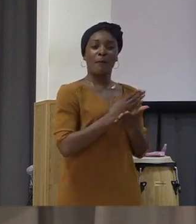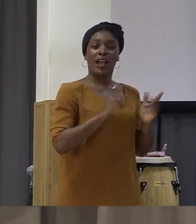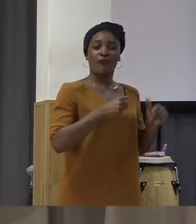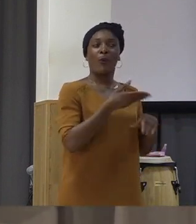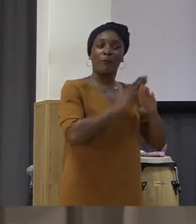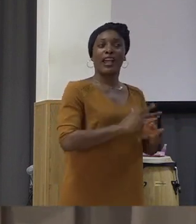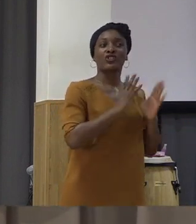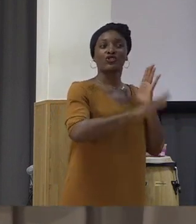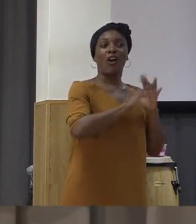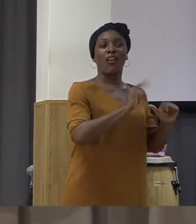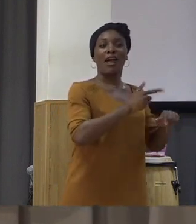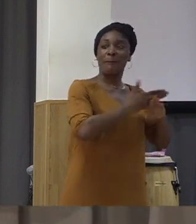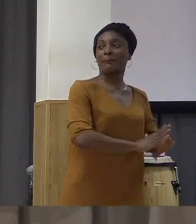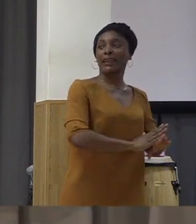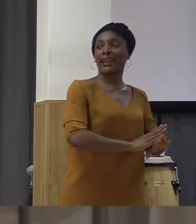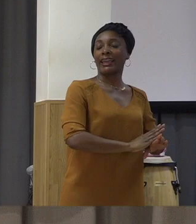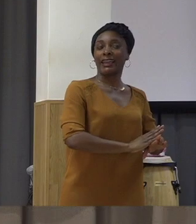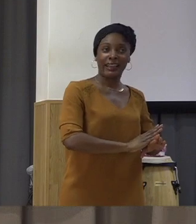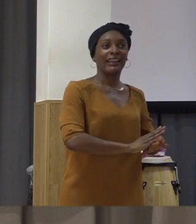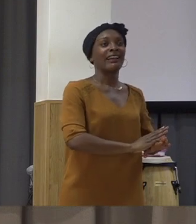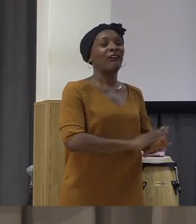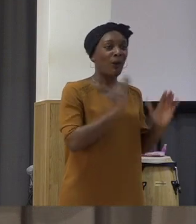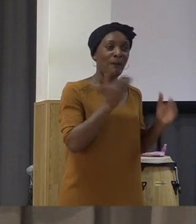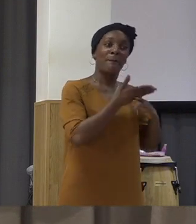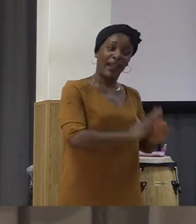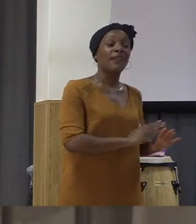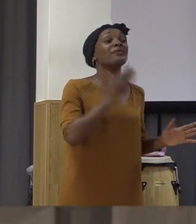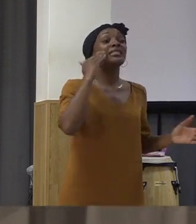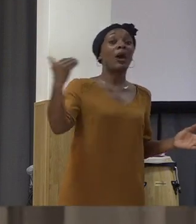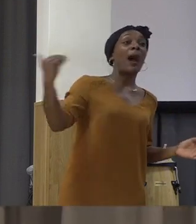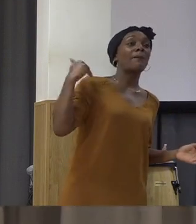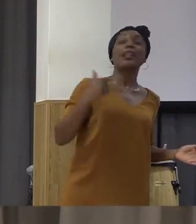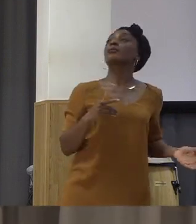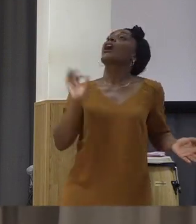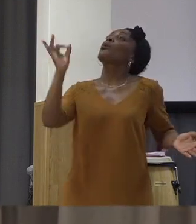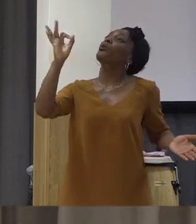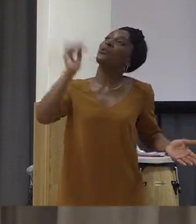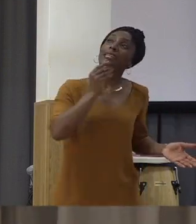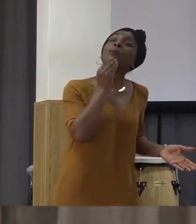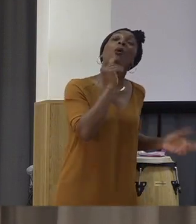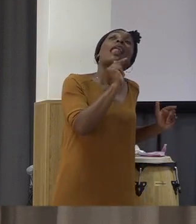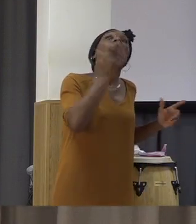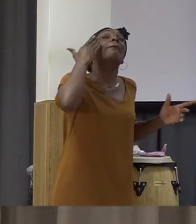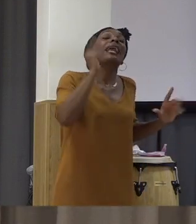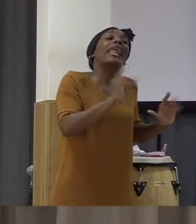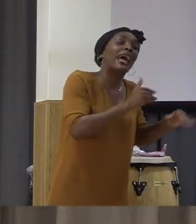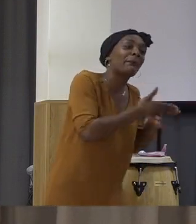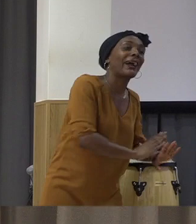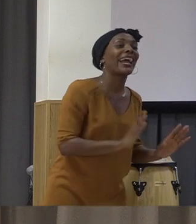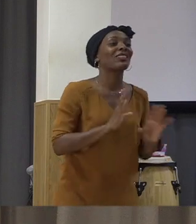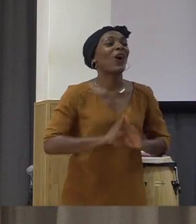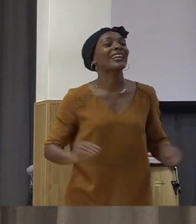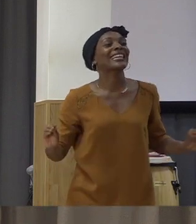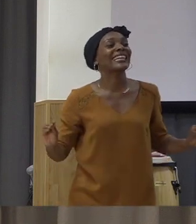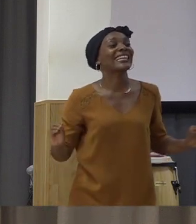avoir des chants d'avance, hein, Blanchard? Il faut toujours avoir un truc de préparé, comme ça, si on te le demande, au moins, tu sors tes 5 chants, c'est bon, tu es tranquille. Et donc,